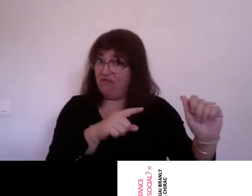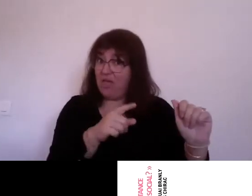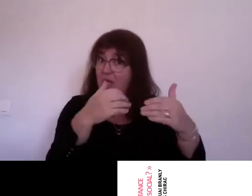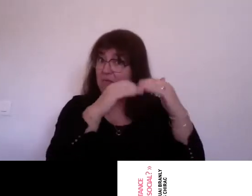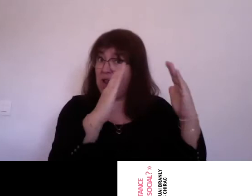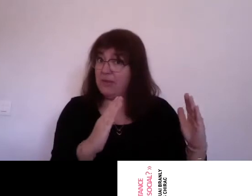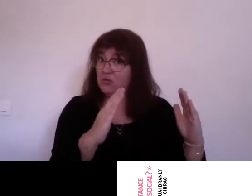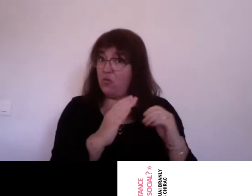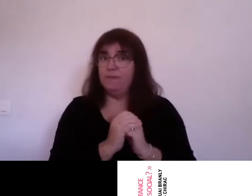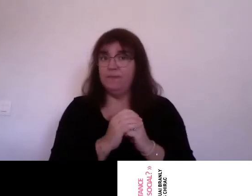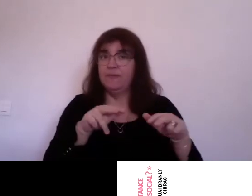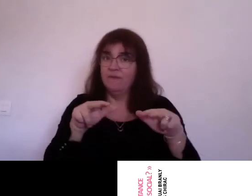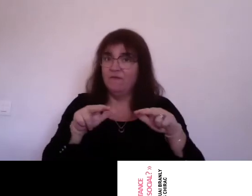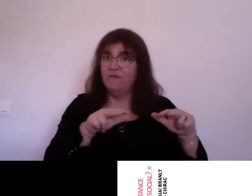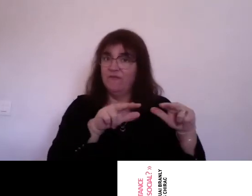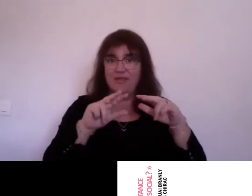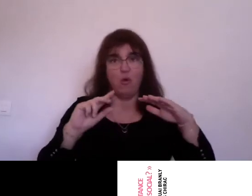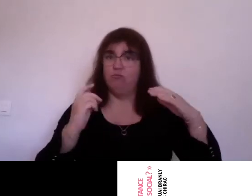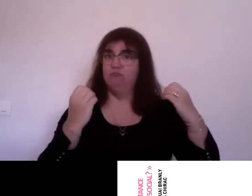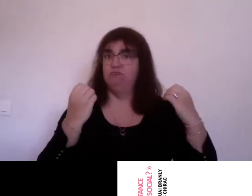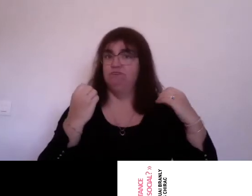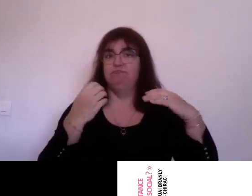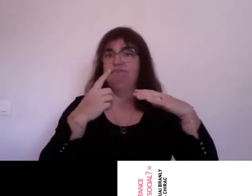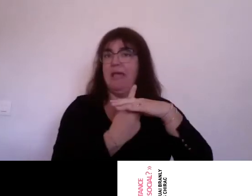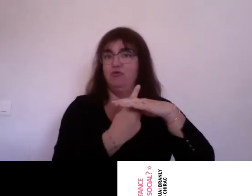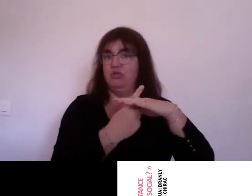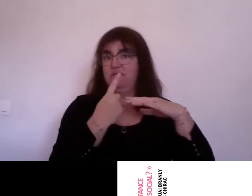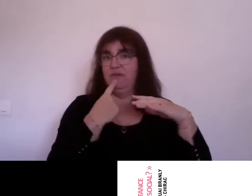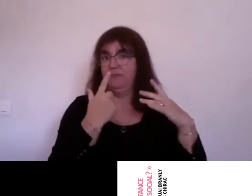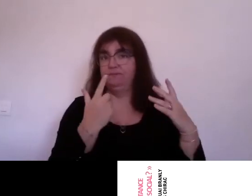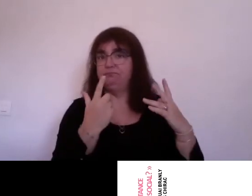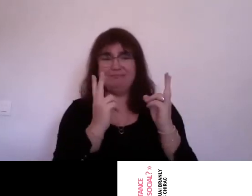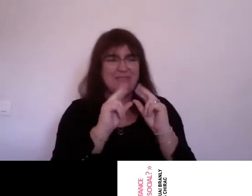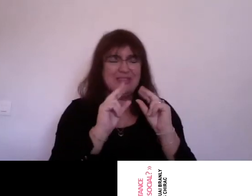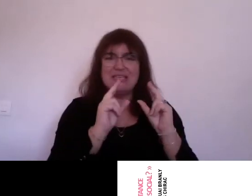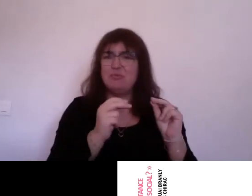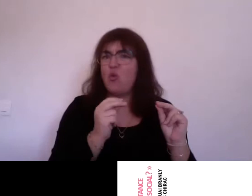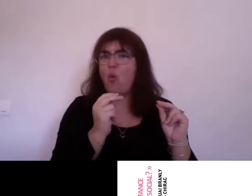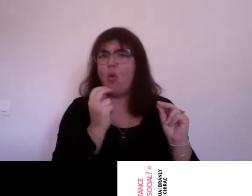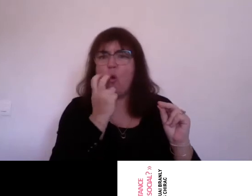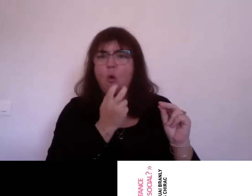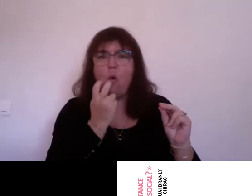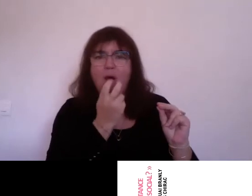vidéo complètement inclusive, là où on donne toutes les descriptions vocales